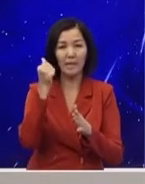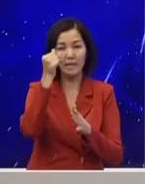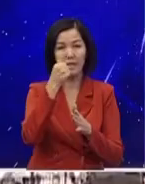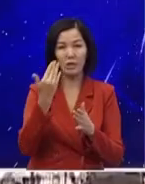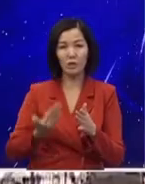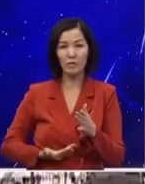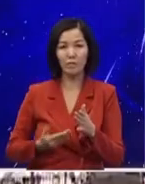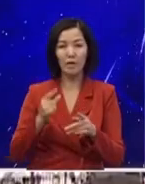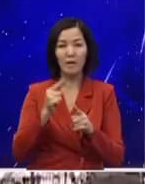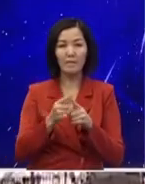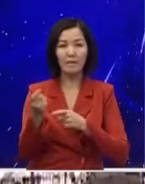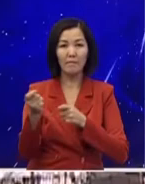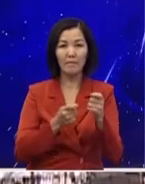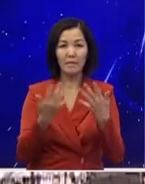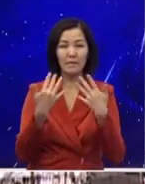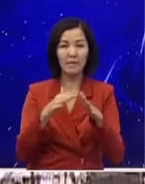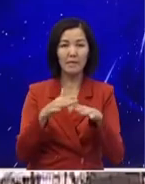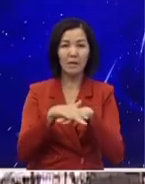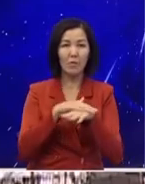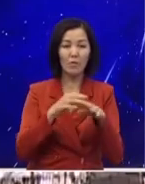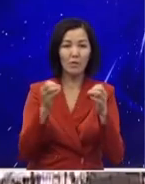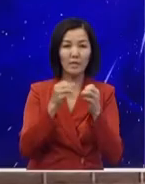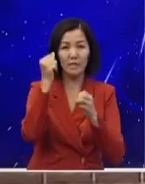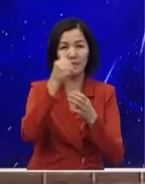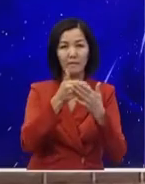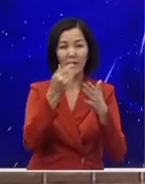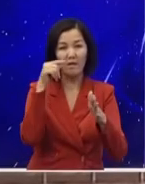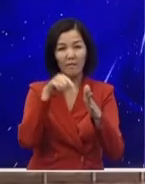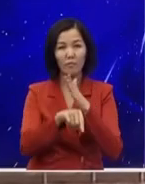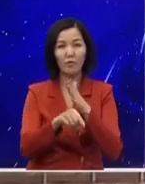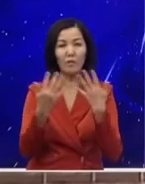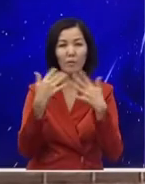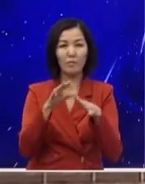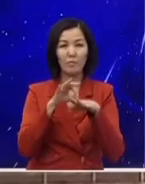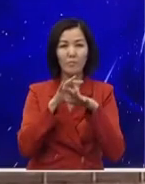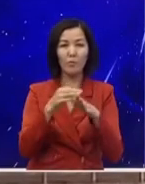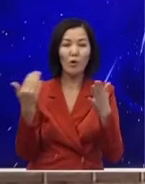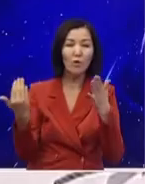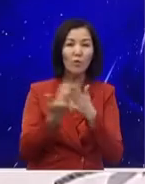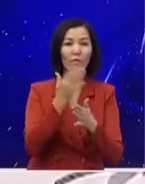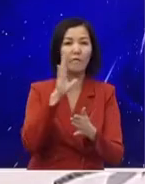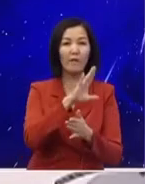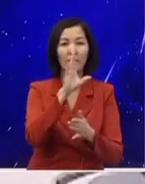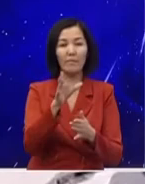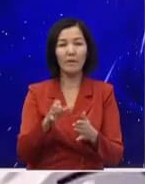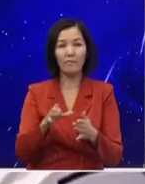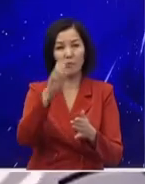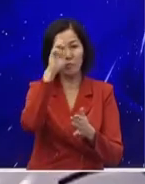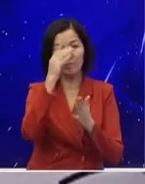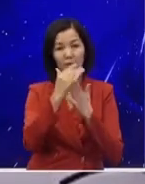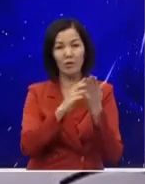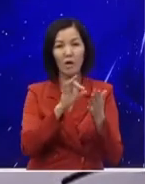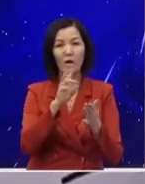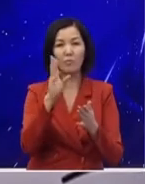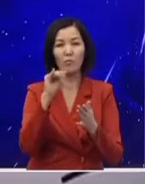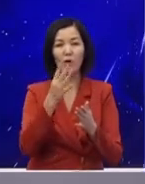словам администрации сельского округа, 10 лет назад внутри поселка был проведен новый водопровод по госпрограмме «Акбулак». Но